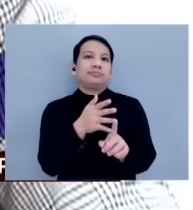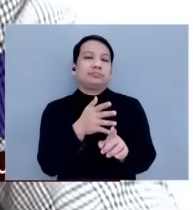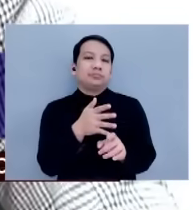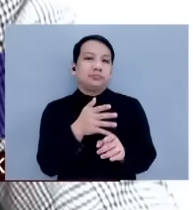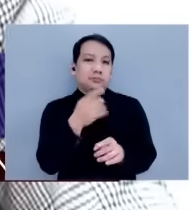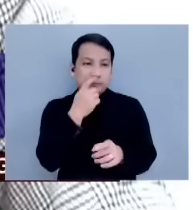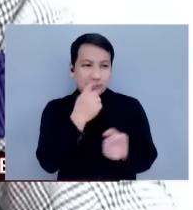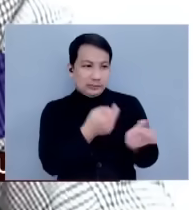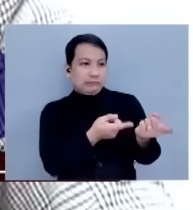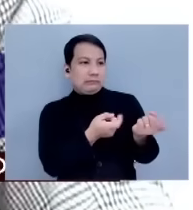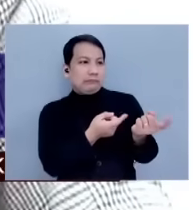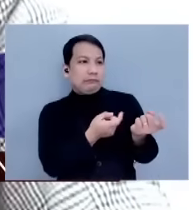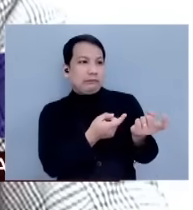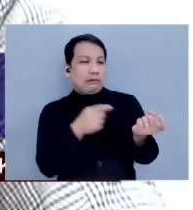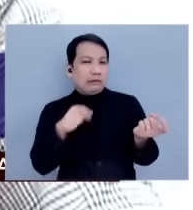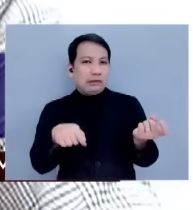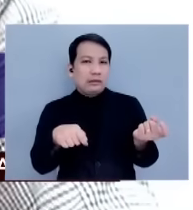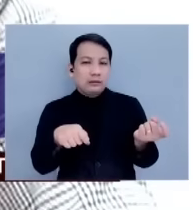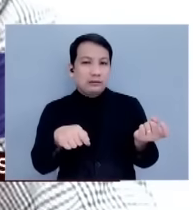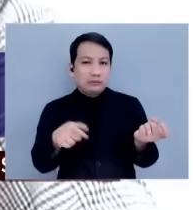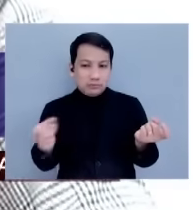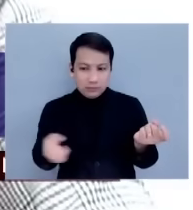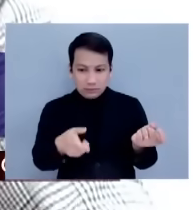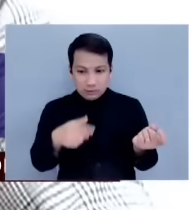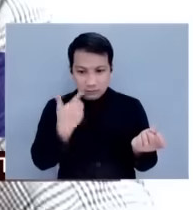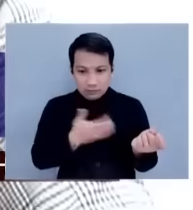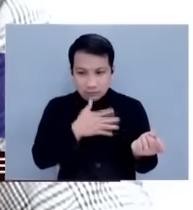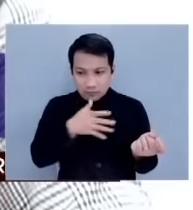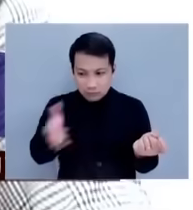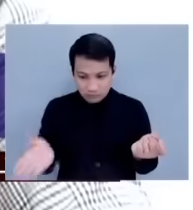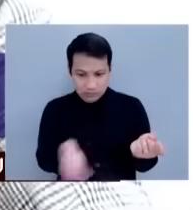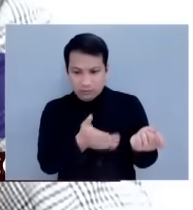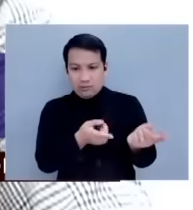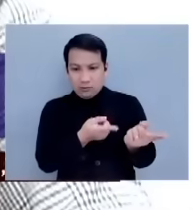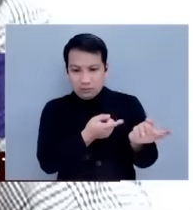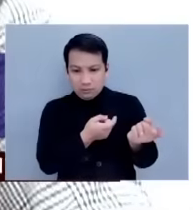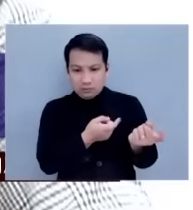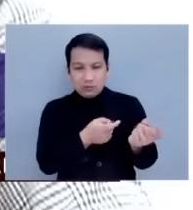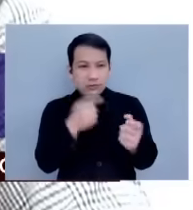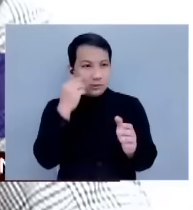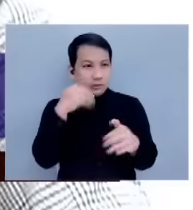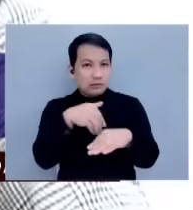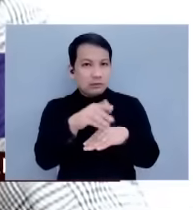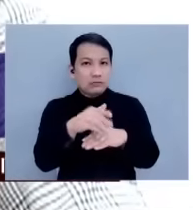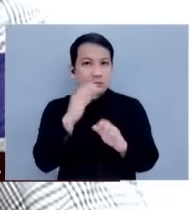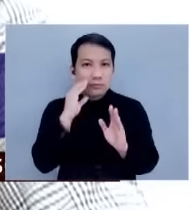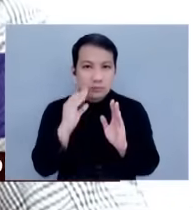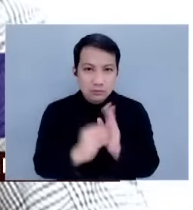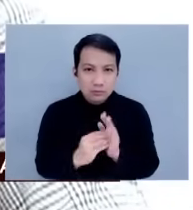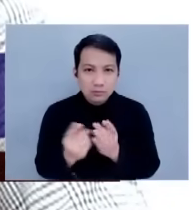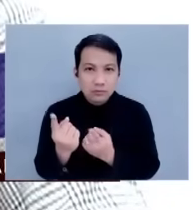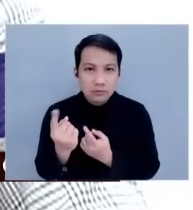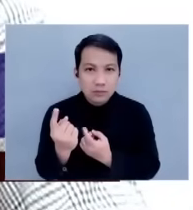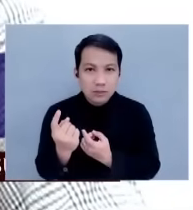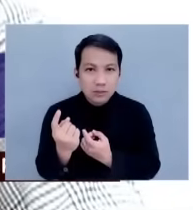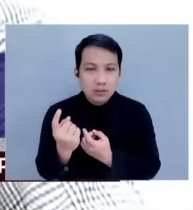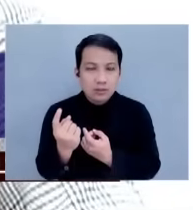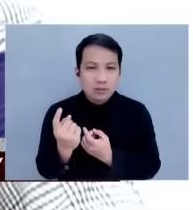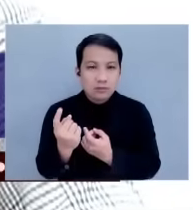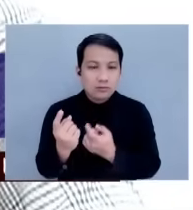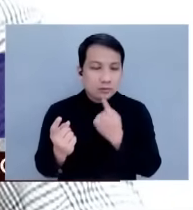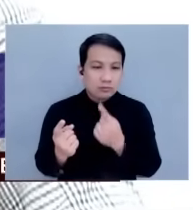foreigner. At akala din nila, pag sinend nila yung picture, ay walang effect sa mga bata.